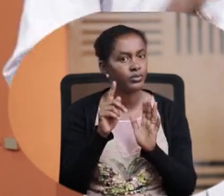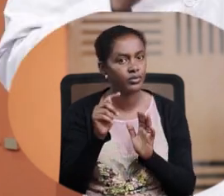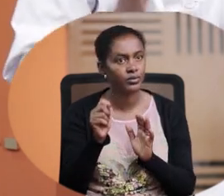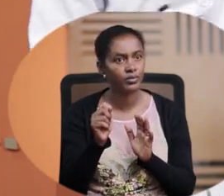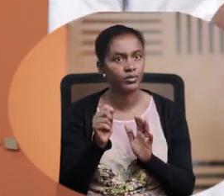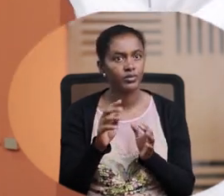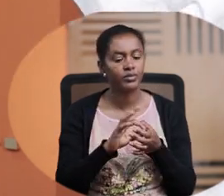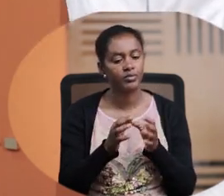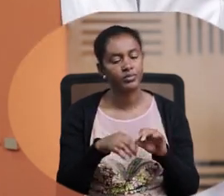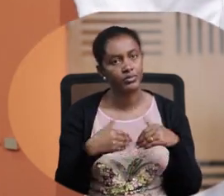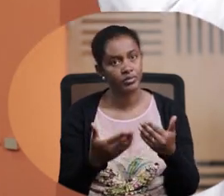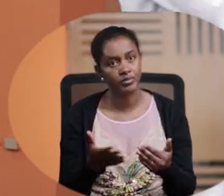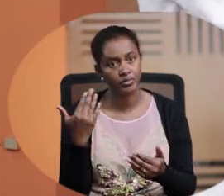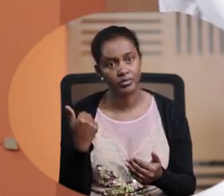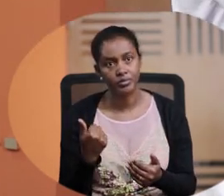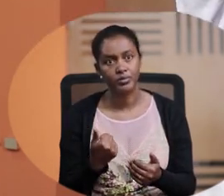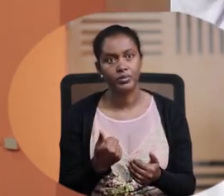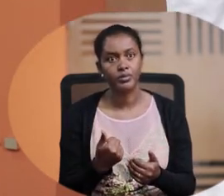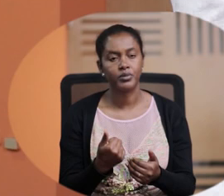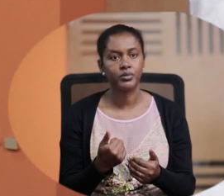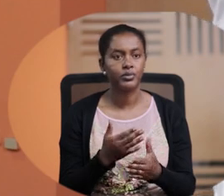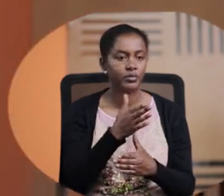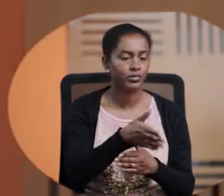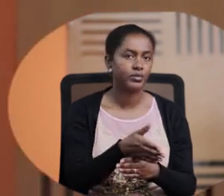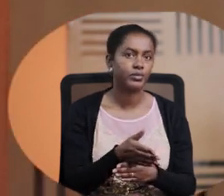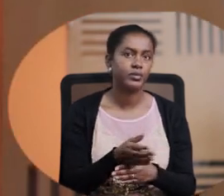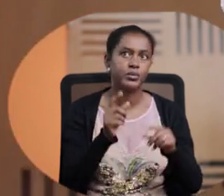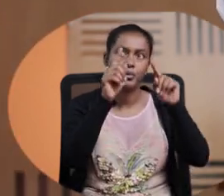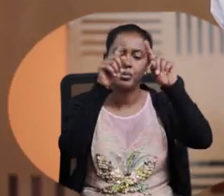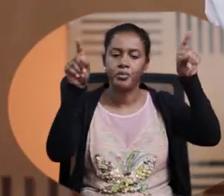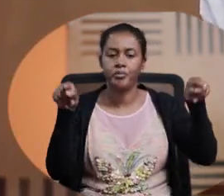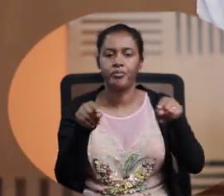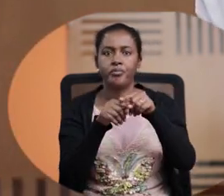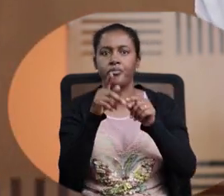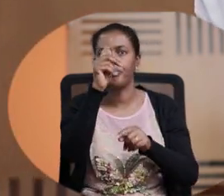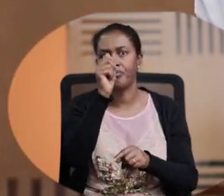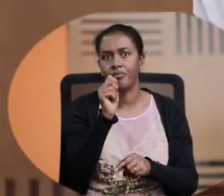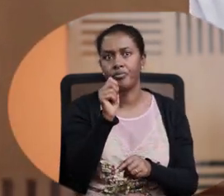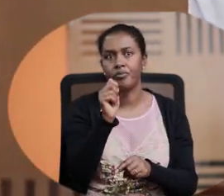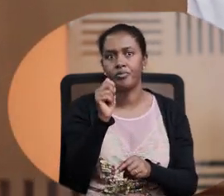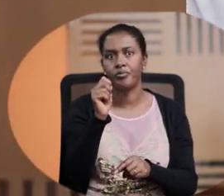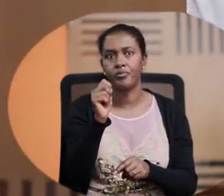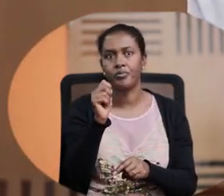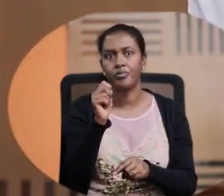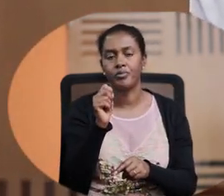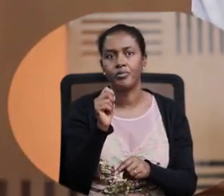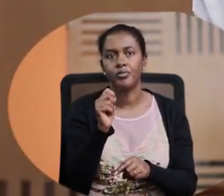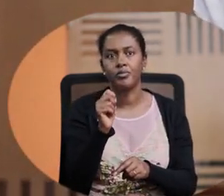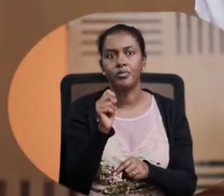hiikoo kan erga kennine hiikoo kan erga kenne kan itti aansu gabatee taalii kan jedhu ilaalu gabatee